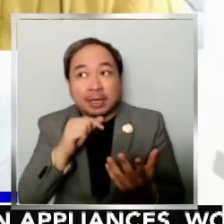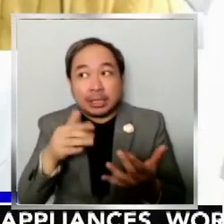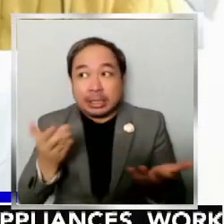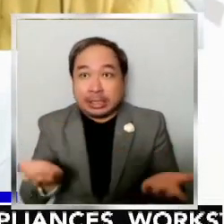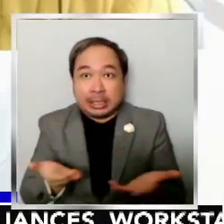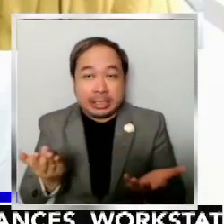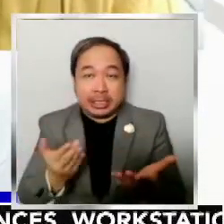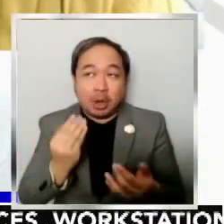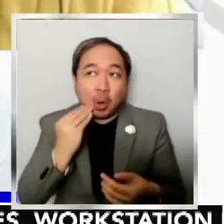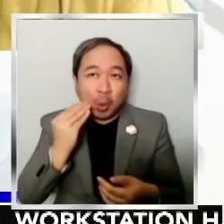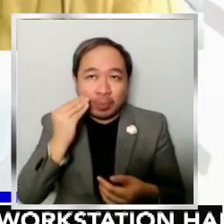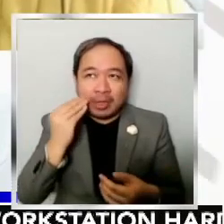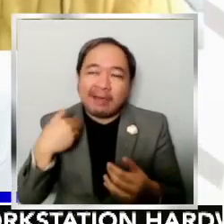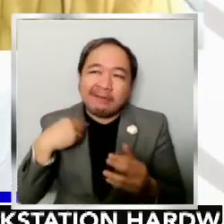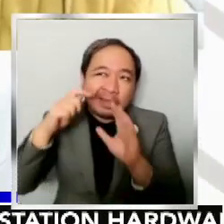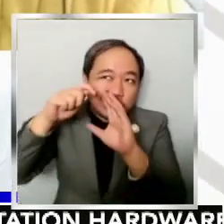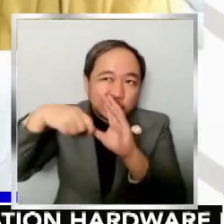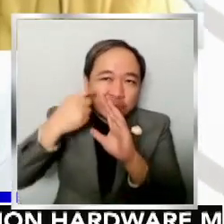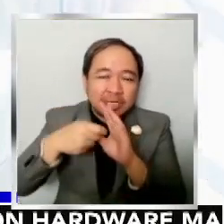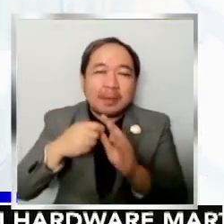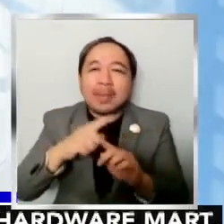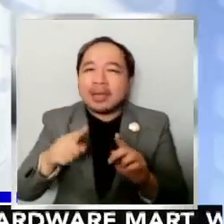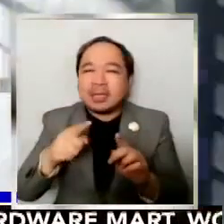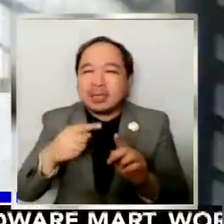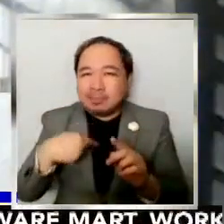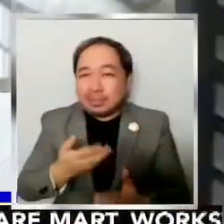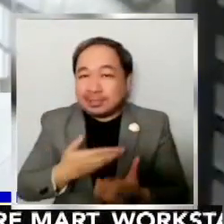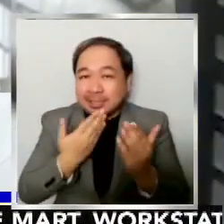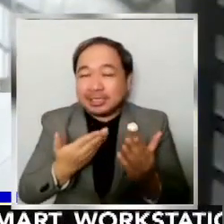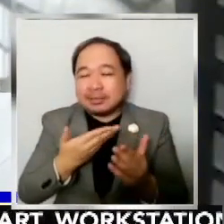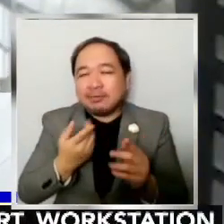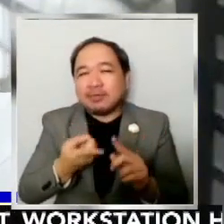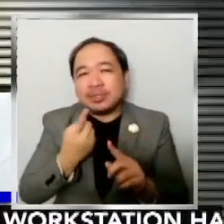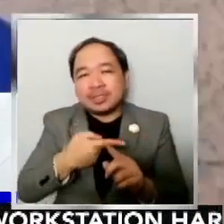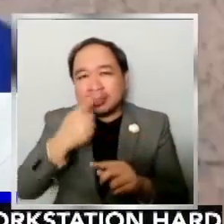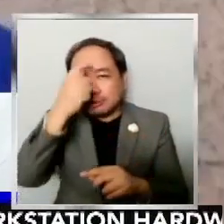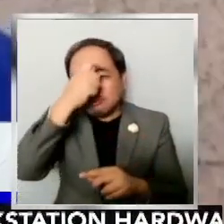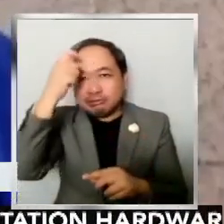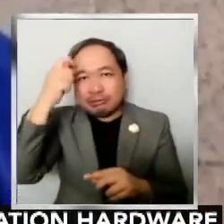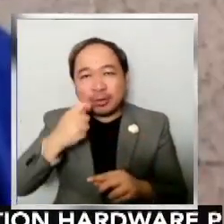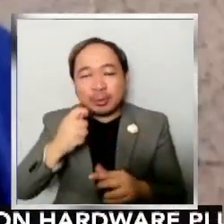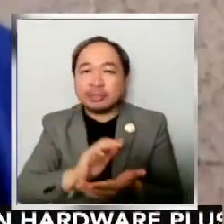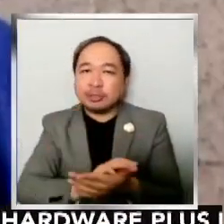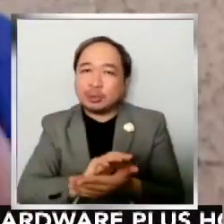ang sami lang siguro, makapagtapos sila ng pag-aaral. Nelson